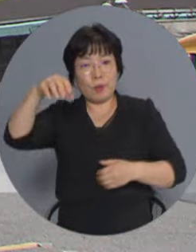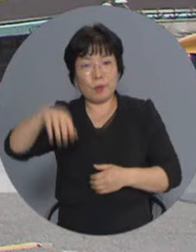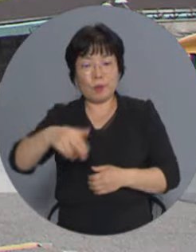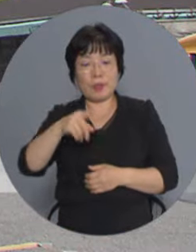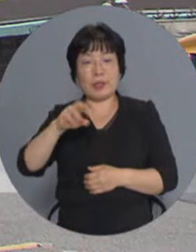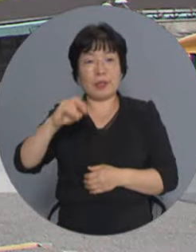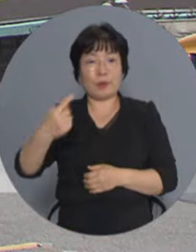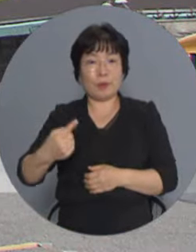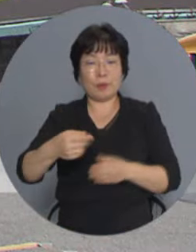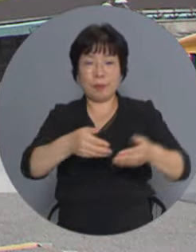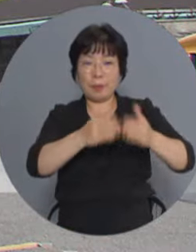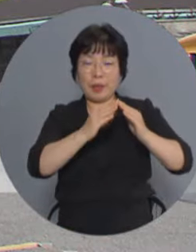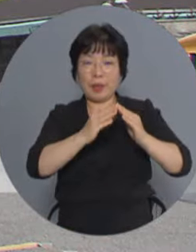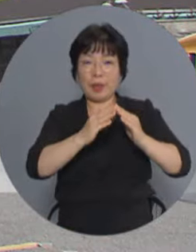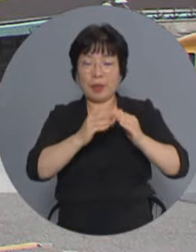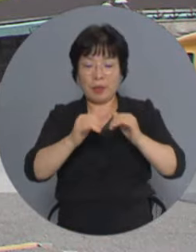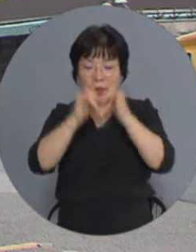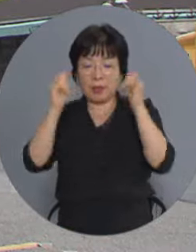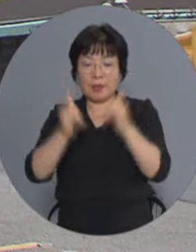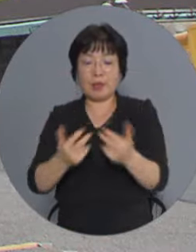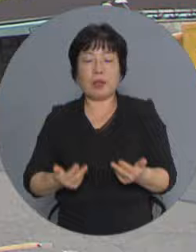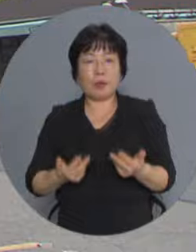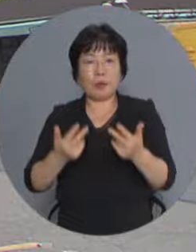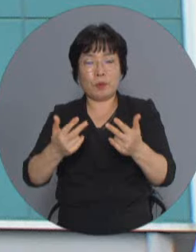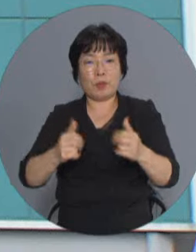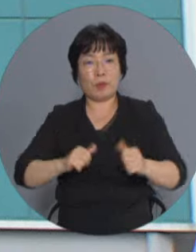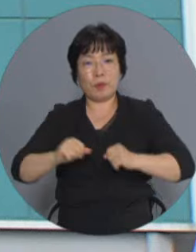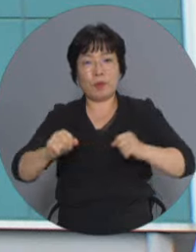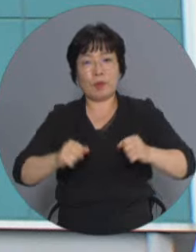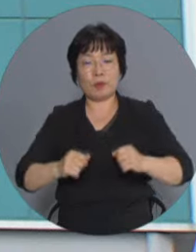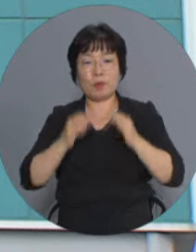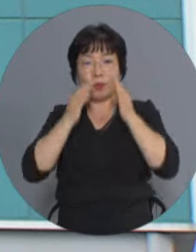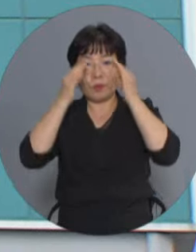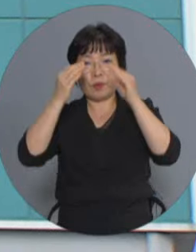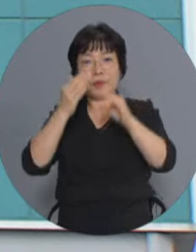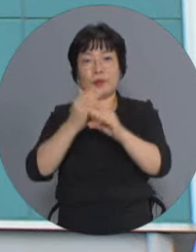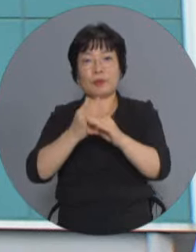예술의섬 장도를 운영하는 등 사회 공원 활동에도 노력하고 있습니다